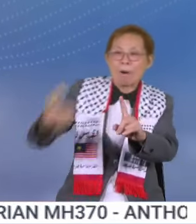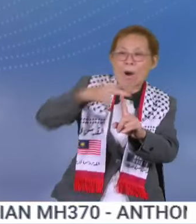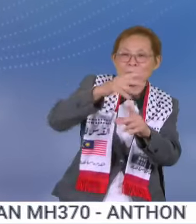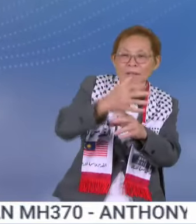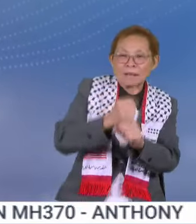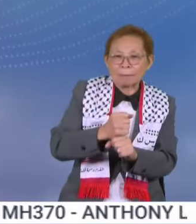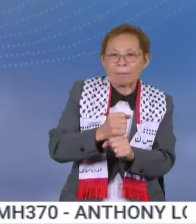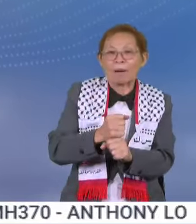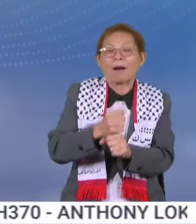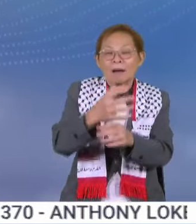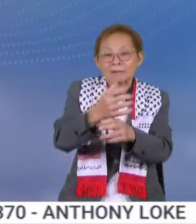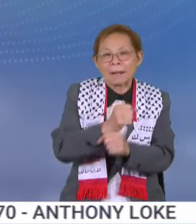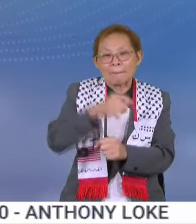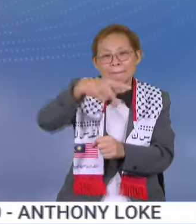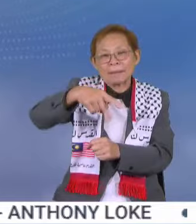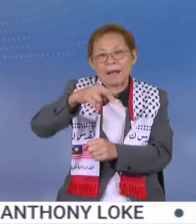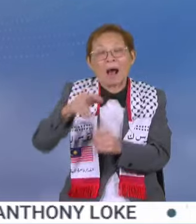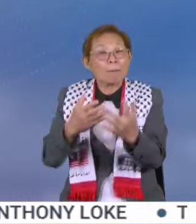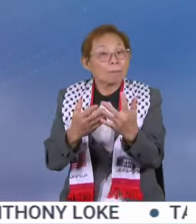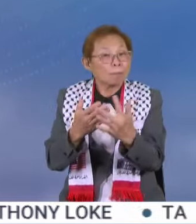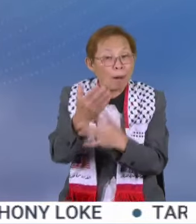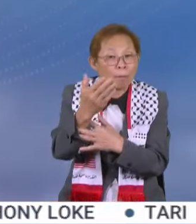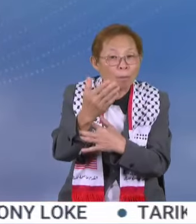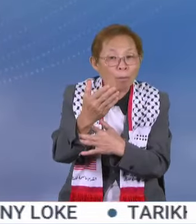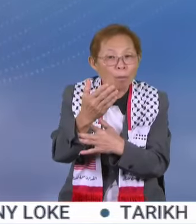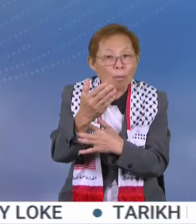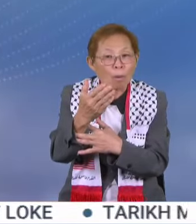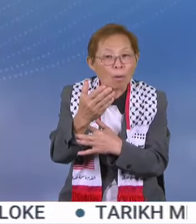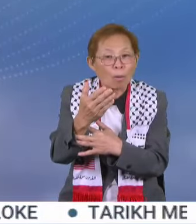mendapatkan taraf kewarganegaraan melalui